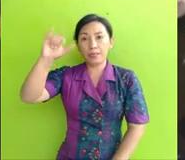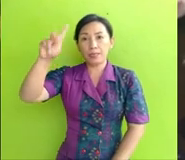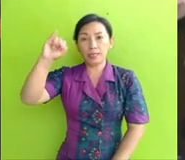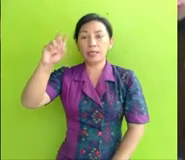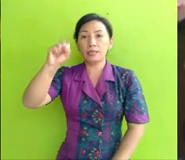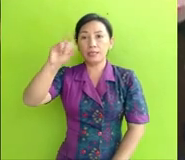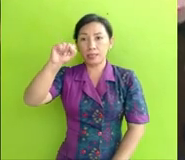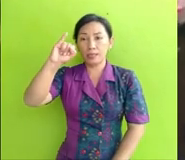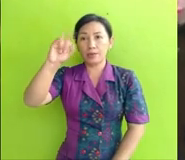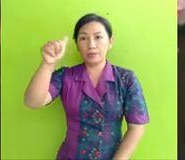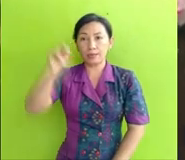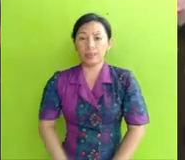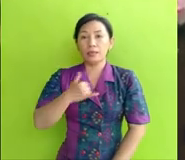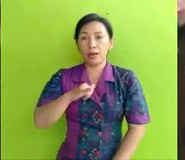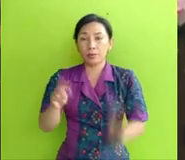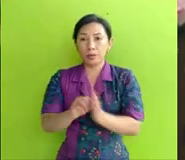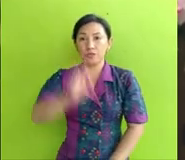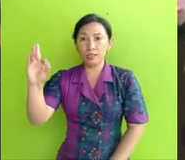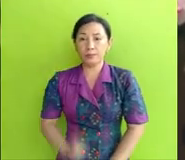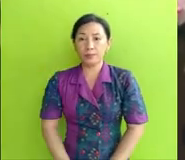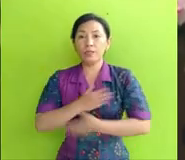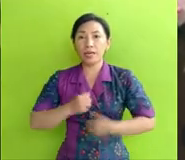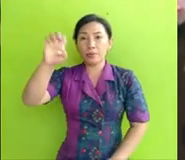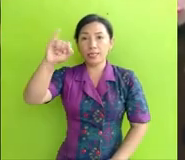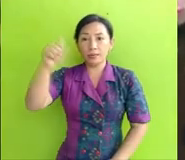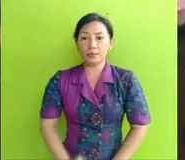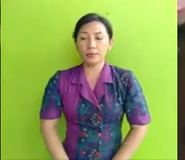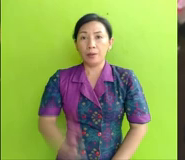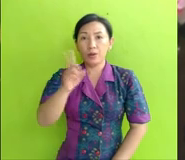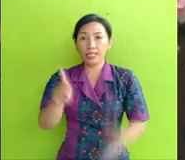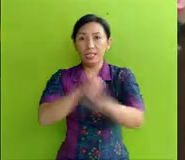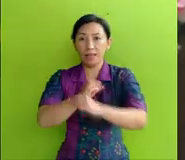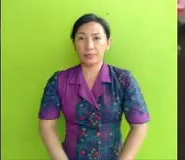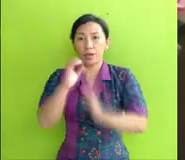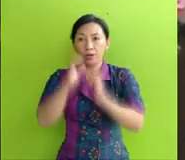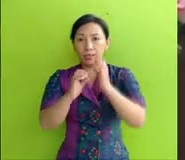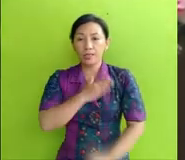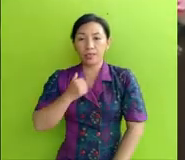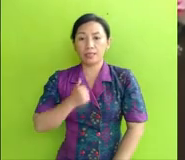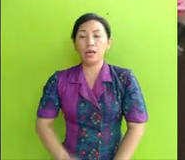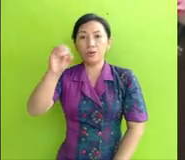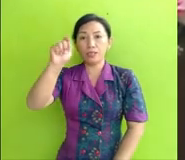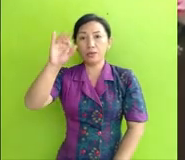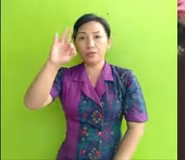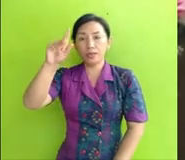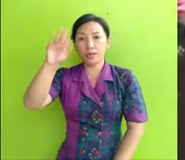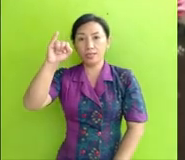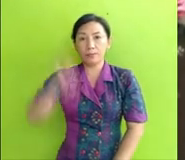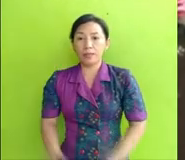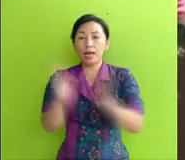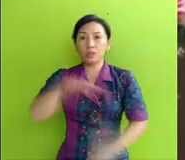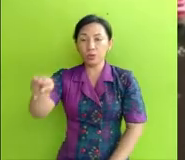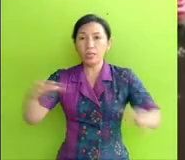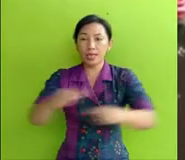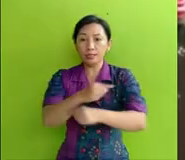mempunyai aplikasi SIVAN, Sistem Informasi, Evaluasi, dan Notifikasi, yang berfungsi sebagai media